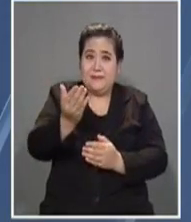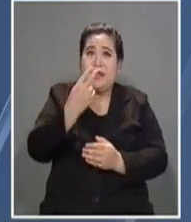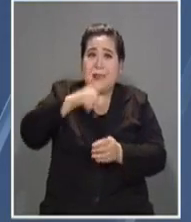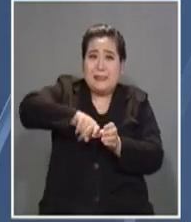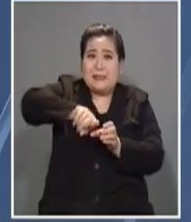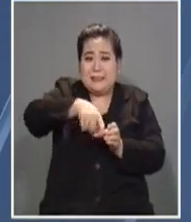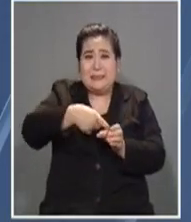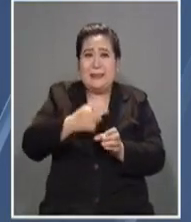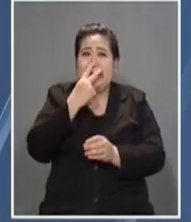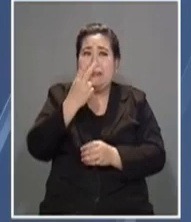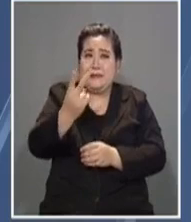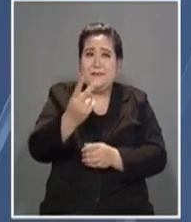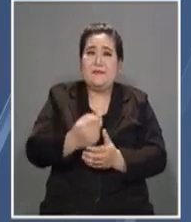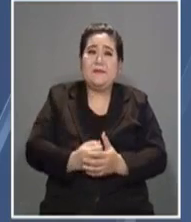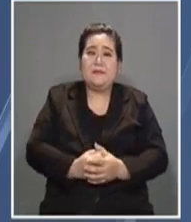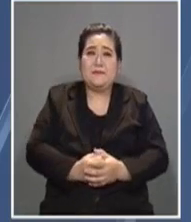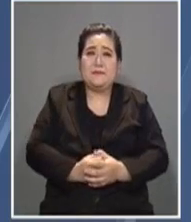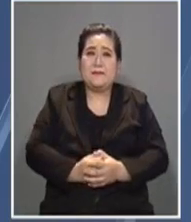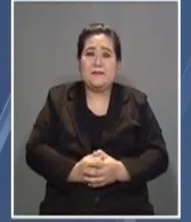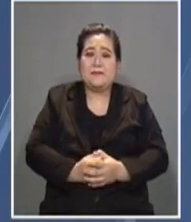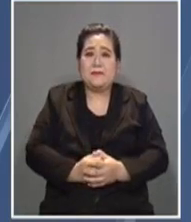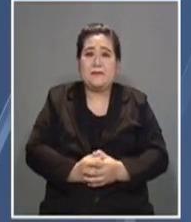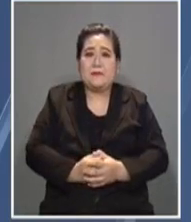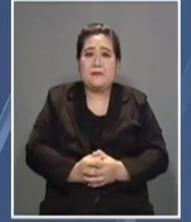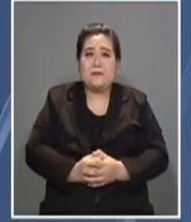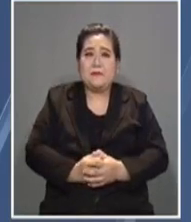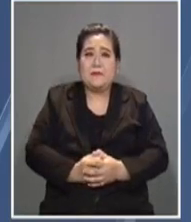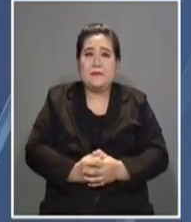อยู่อย่างนั้นเลยนะฮะ เห็นไหมคะคุณผู้ชมคะ